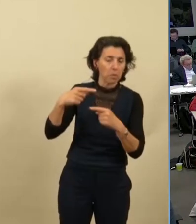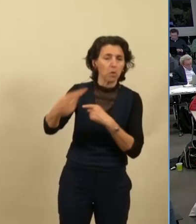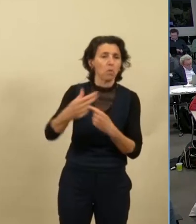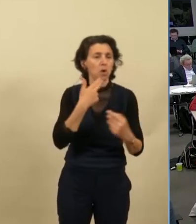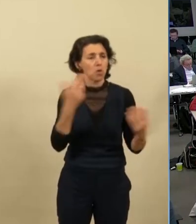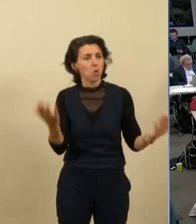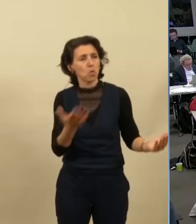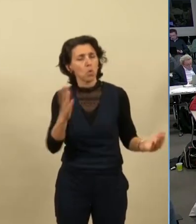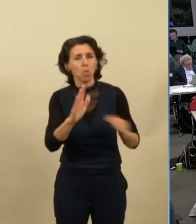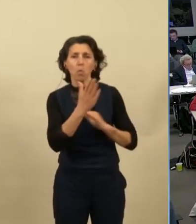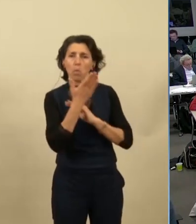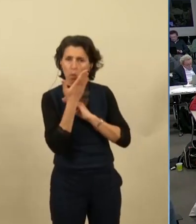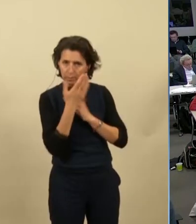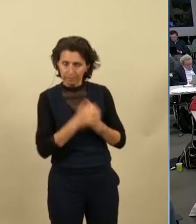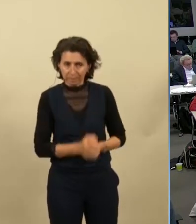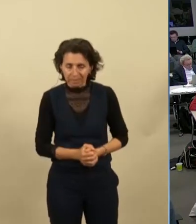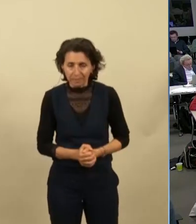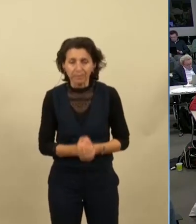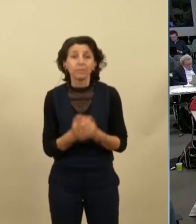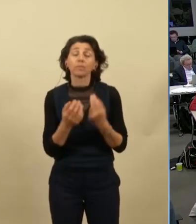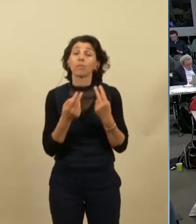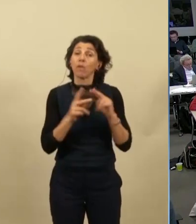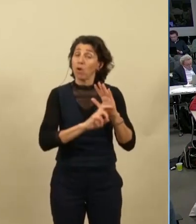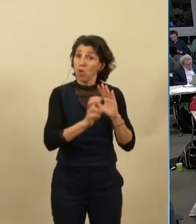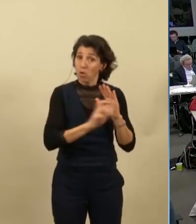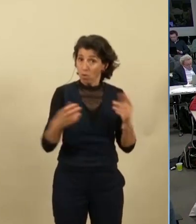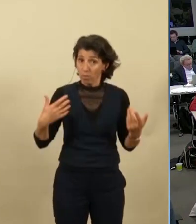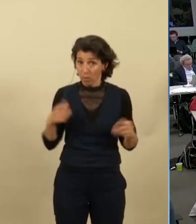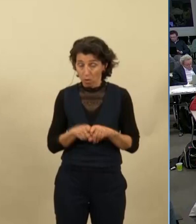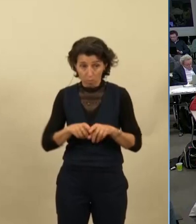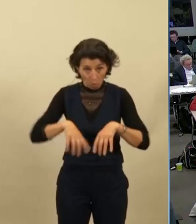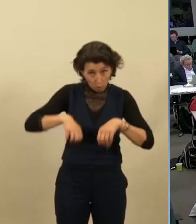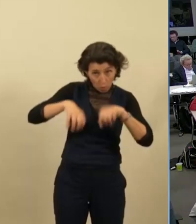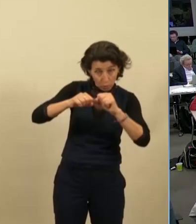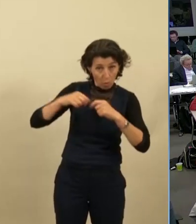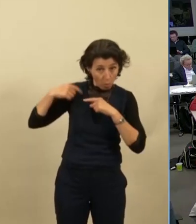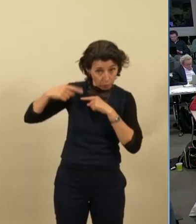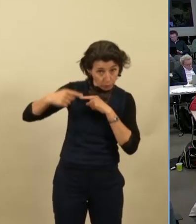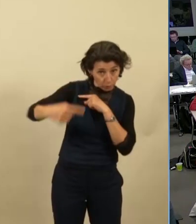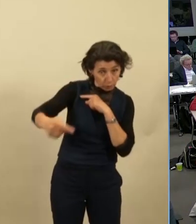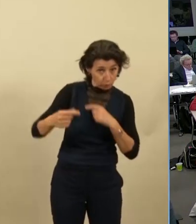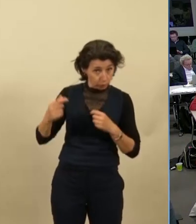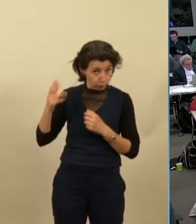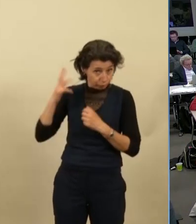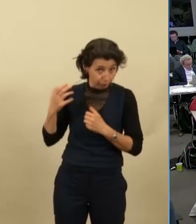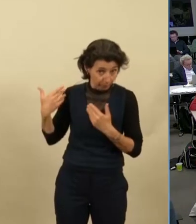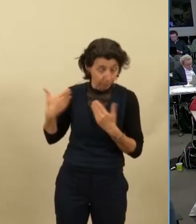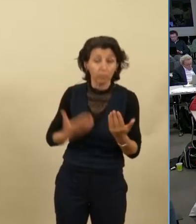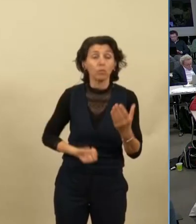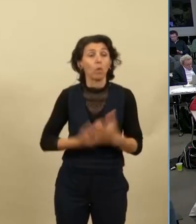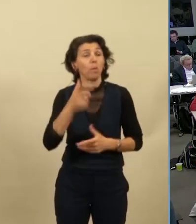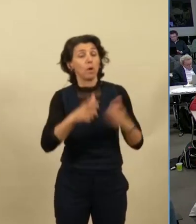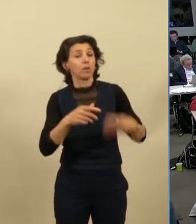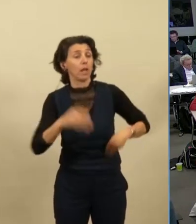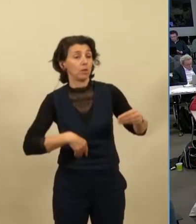que peut offrir là la ville de Grenoble a lancé le processus de recrutement d'un nouveau directeur figure